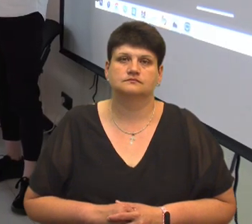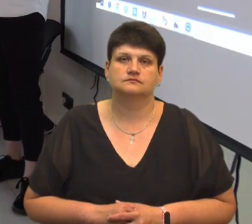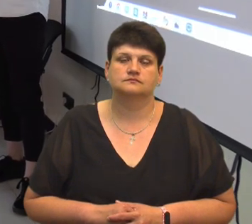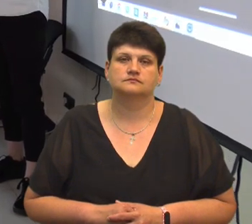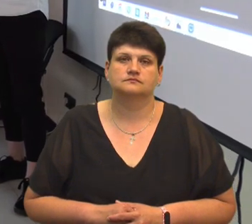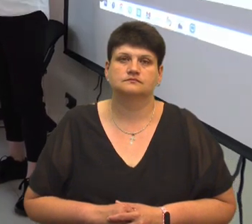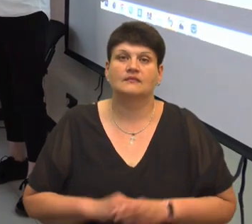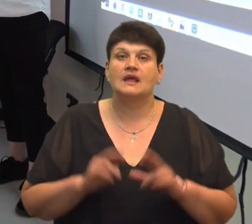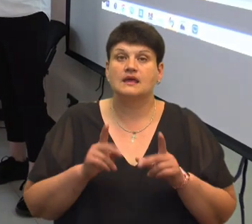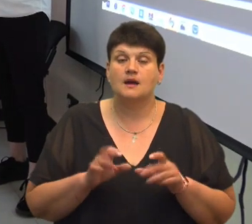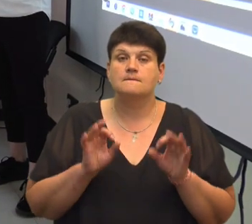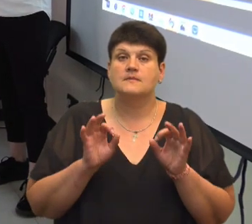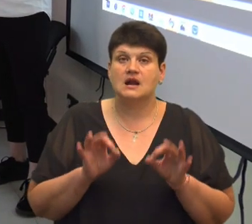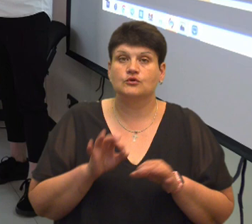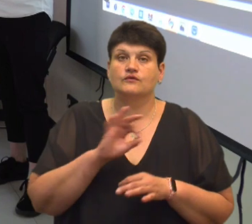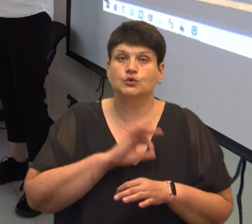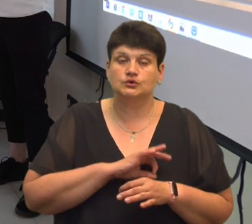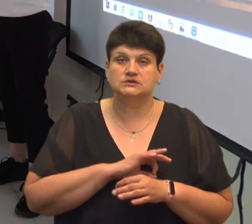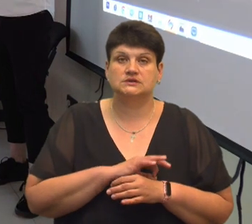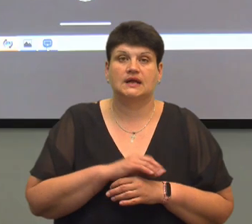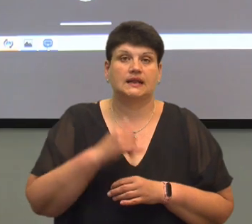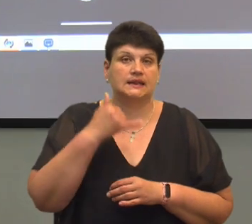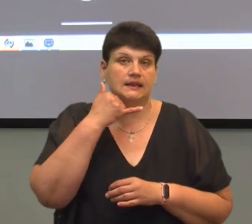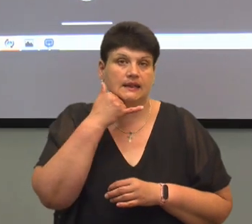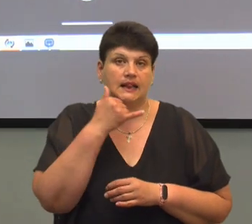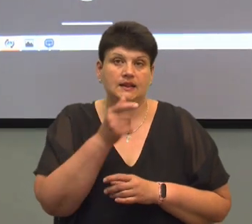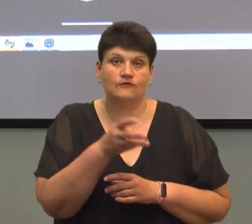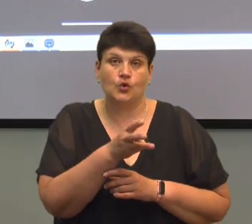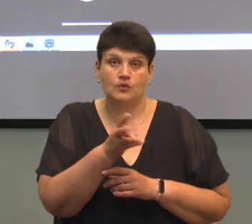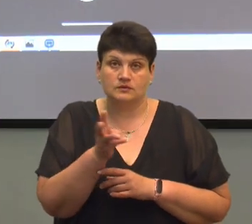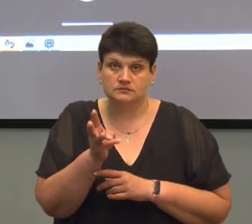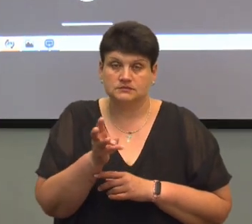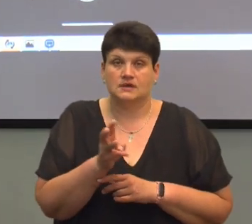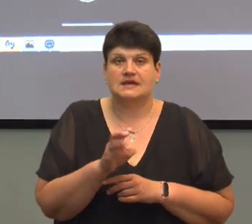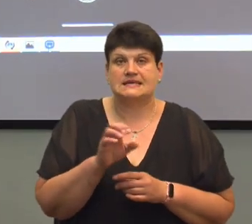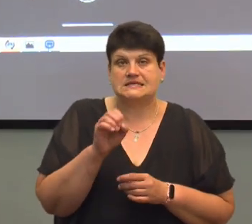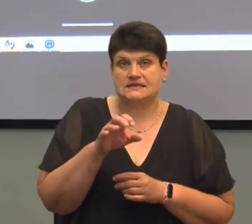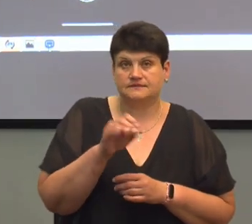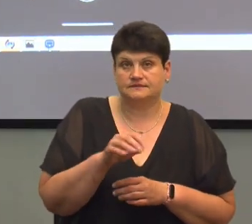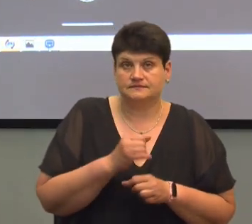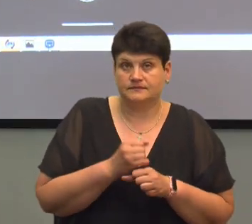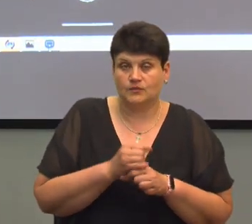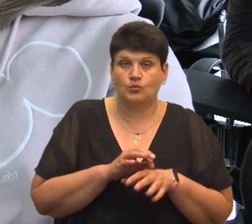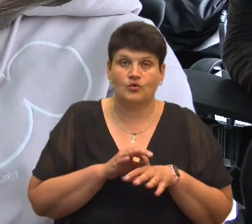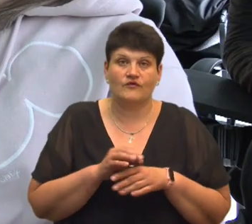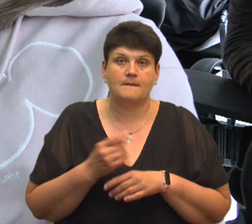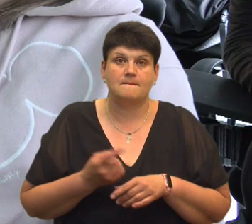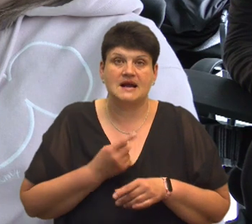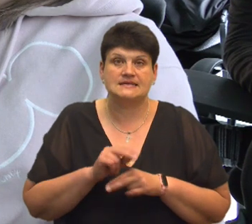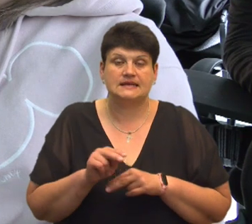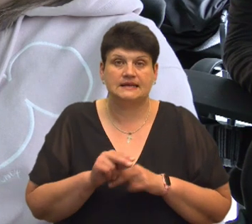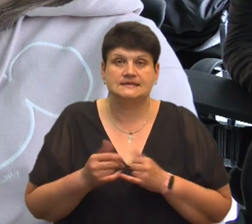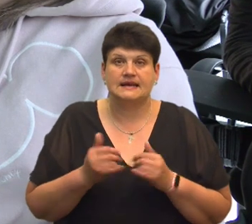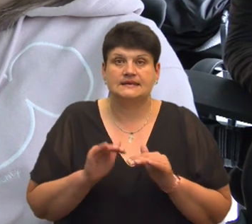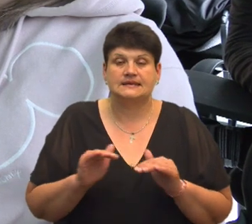Як правильно використовувати камеру телефону та виставляти світло? Фотограф Юрій Гудь проводить майстер-клас для дітей-переселенців.